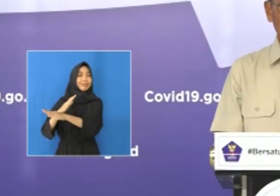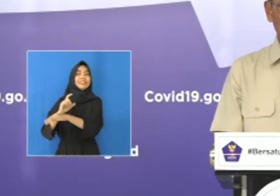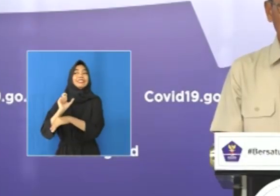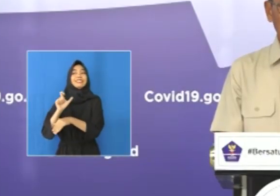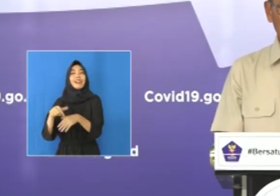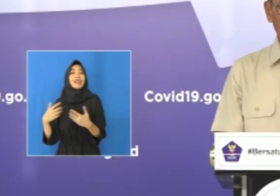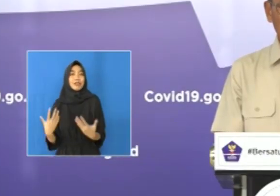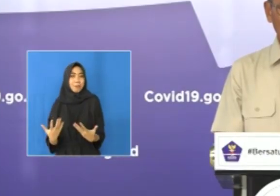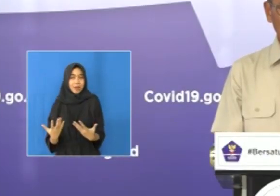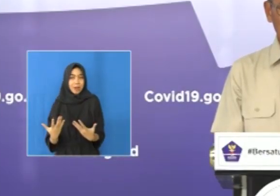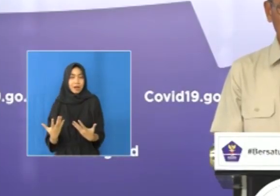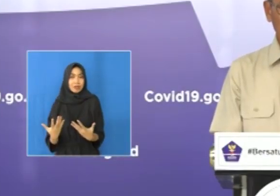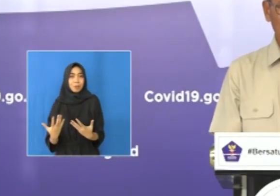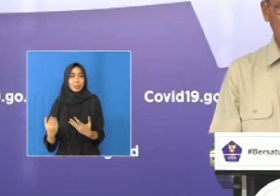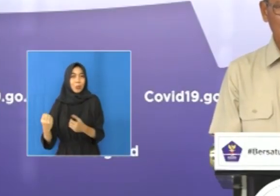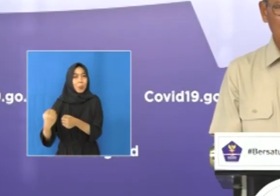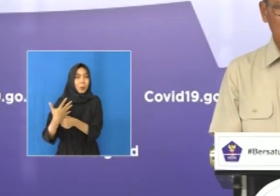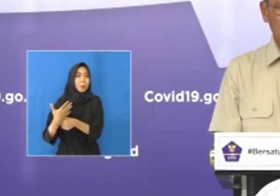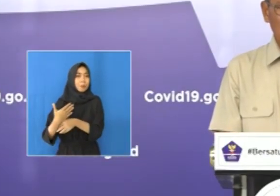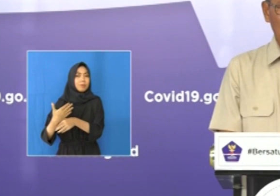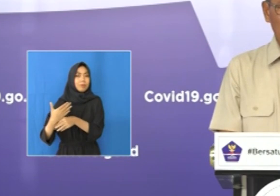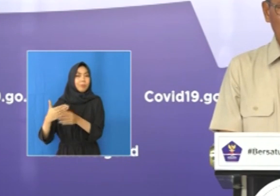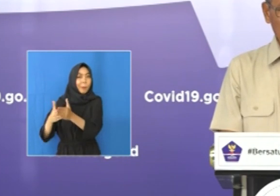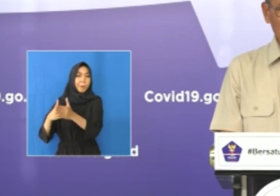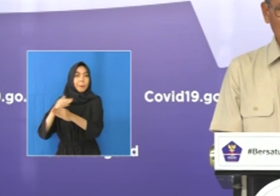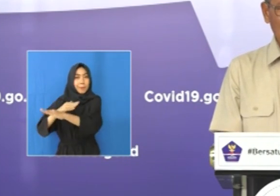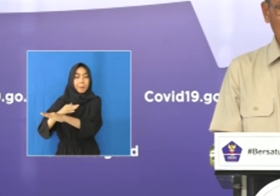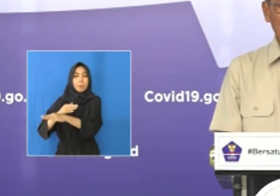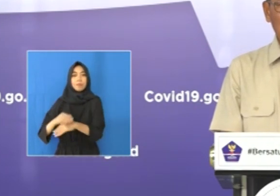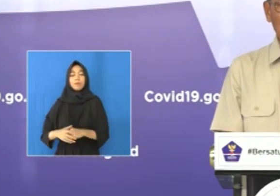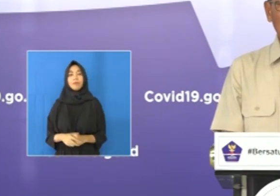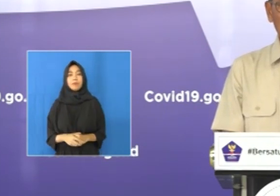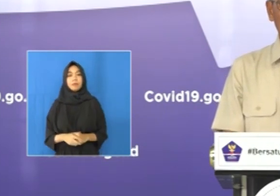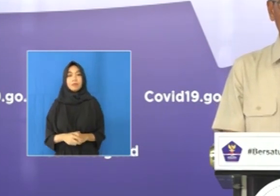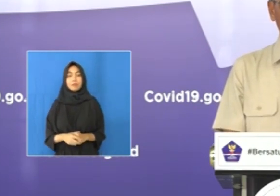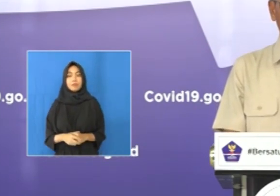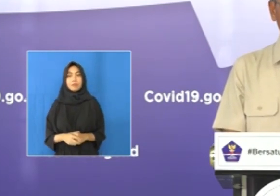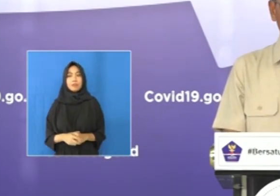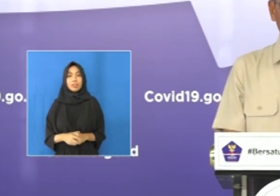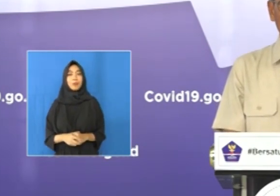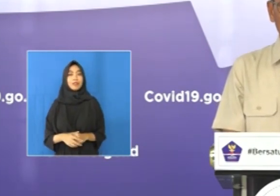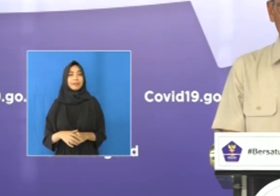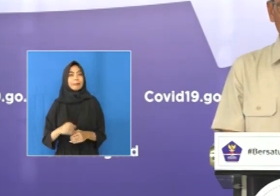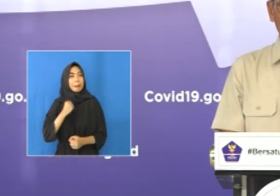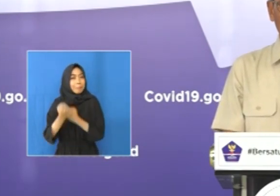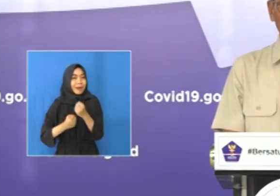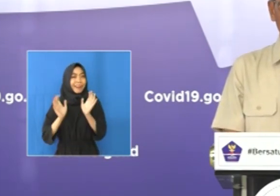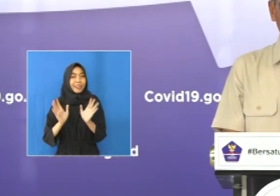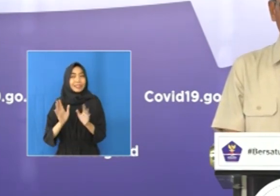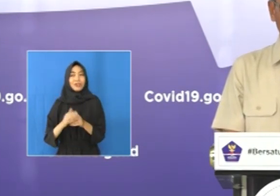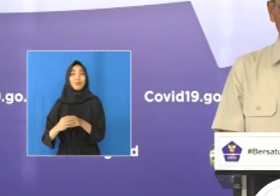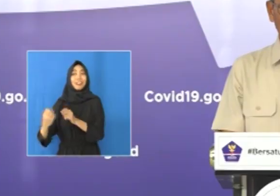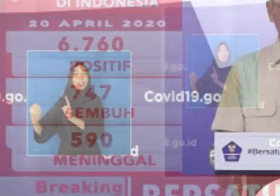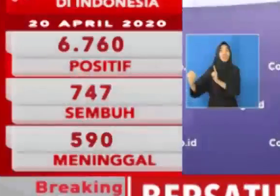memutuskan penularan kofit 19 pastikan kita tidak tertular dan tidak